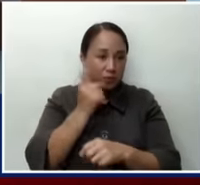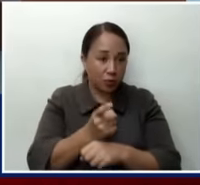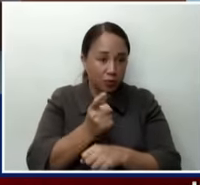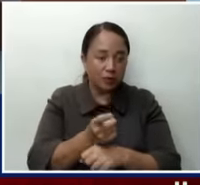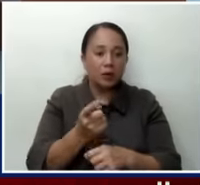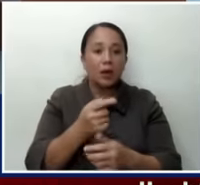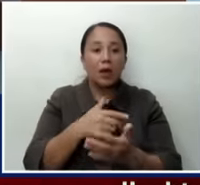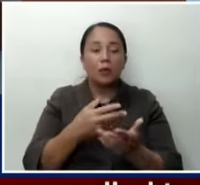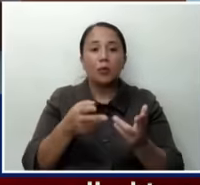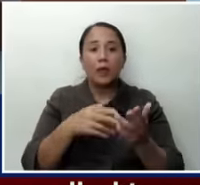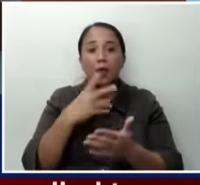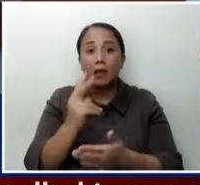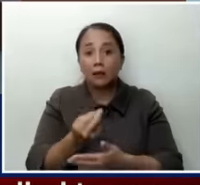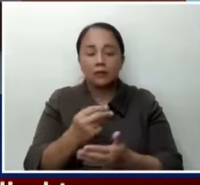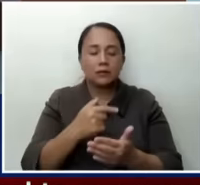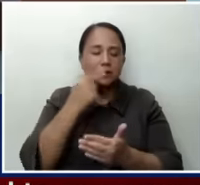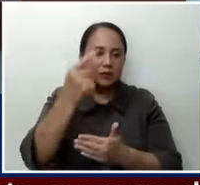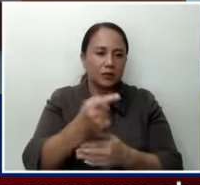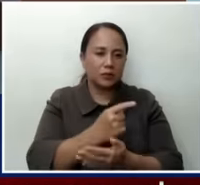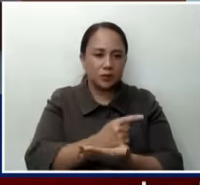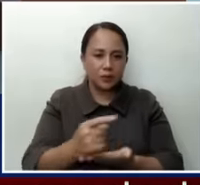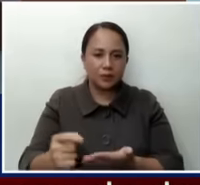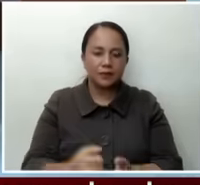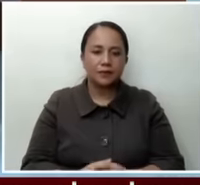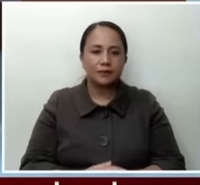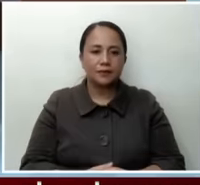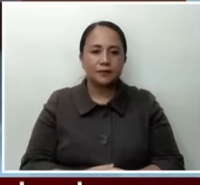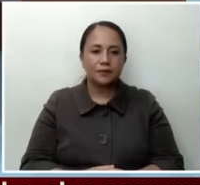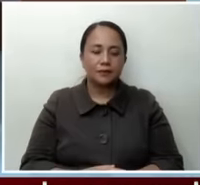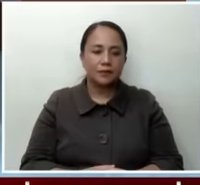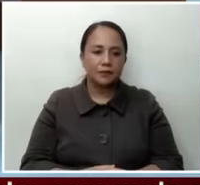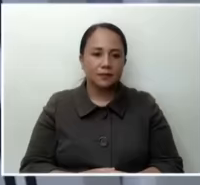linggo. Sherian Torres, ABS-CBN News.